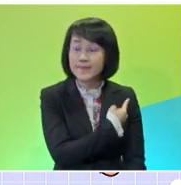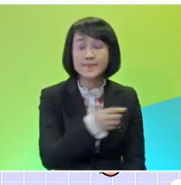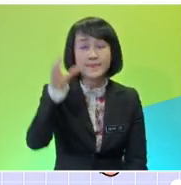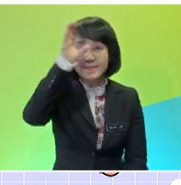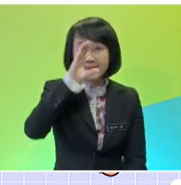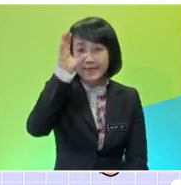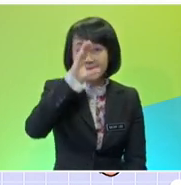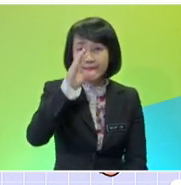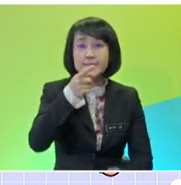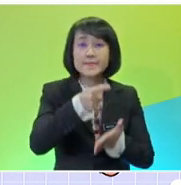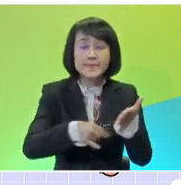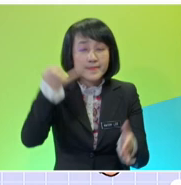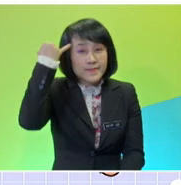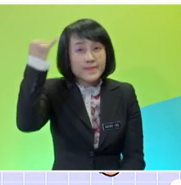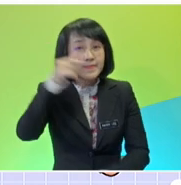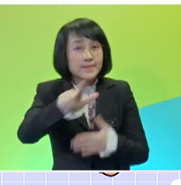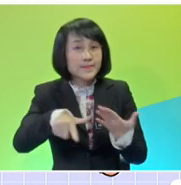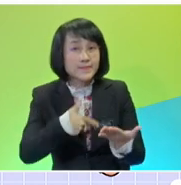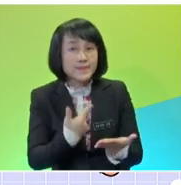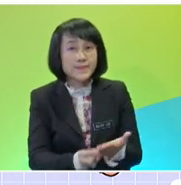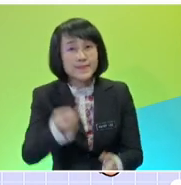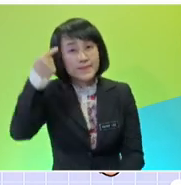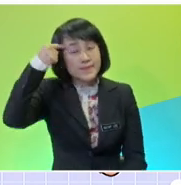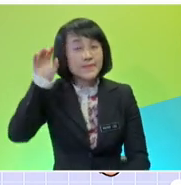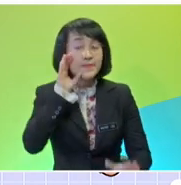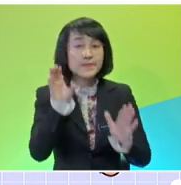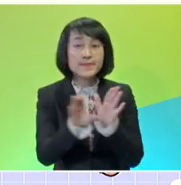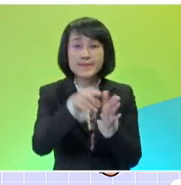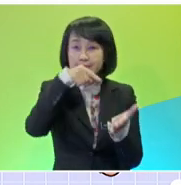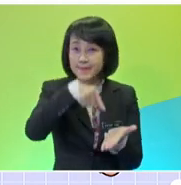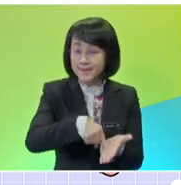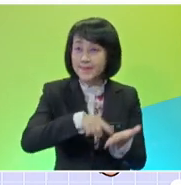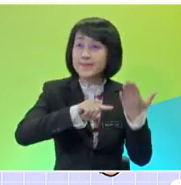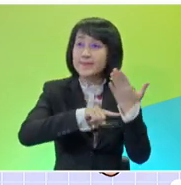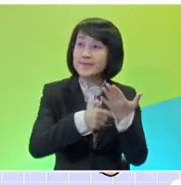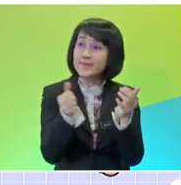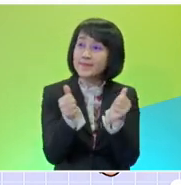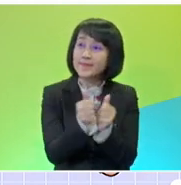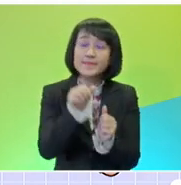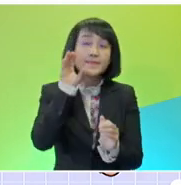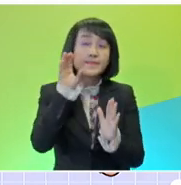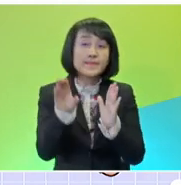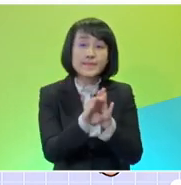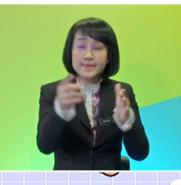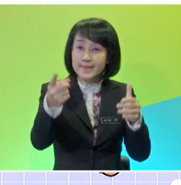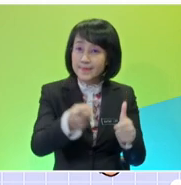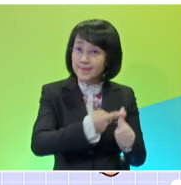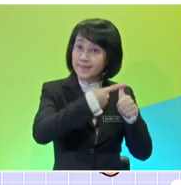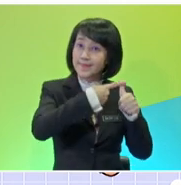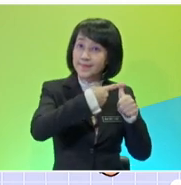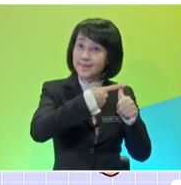Apakah ide keseluruhan bagi gambar ini kita mulaikan dengan gambar yang pertama gambar yang pertama